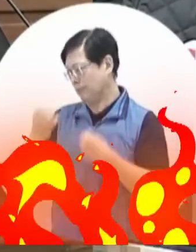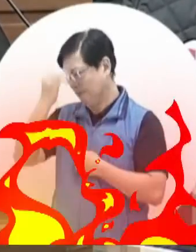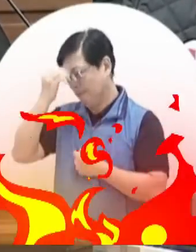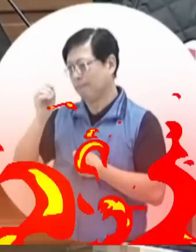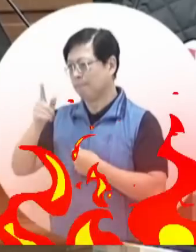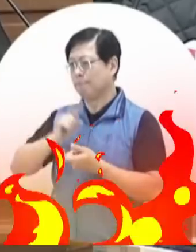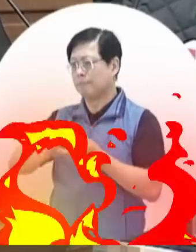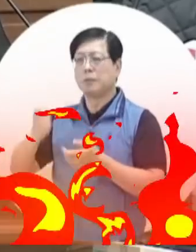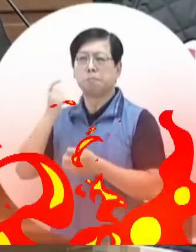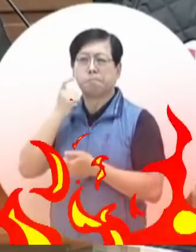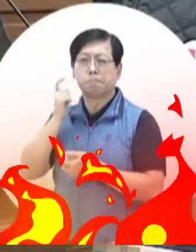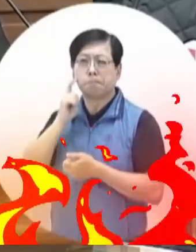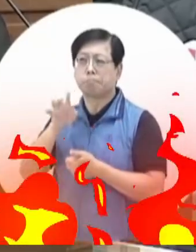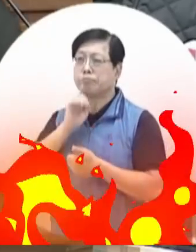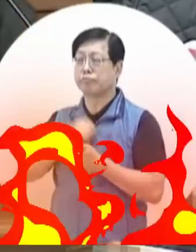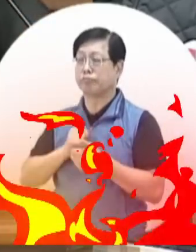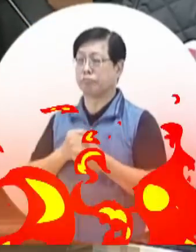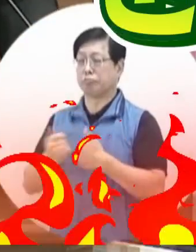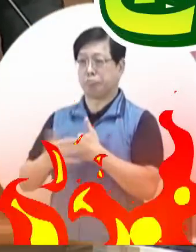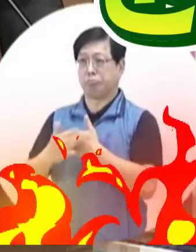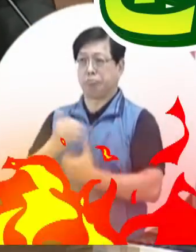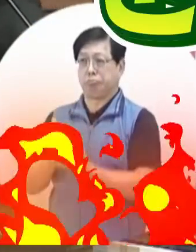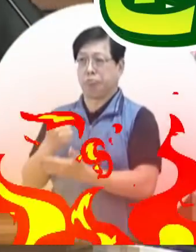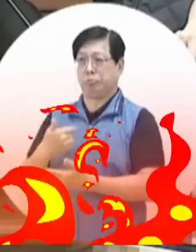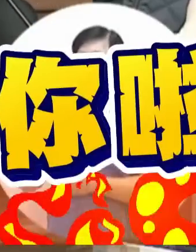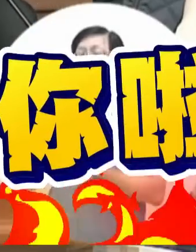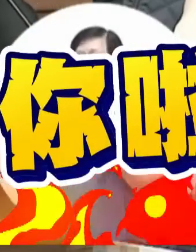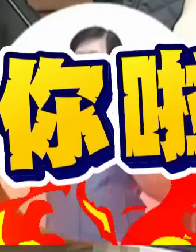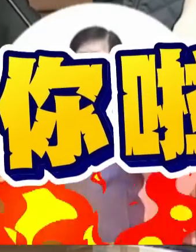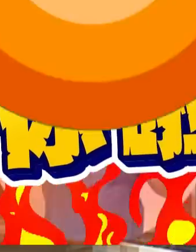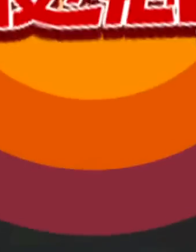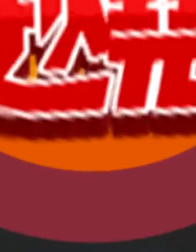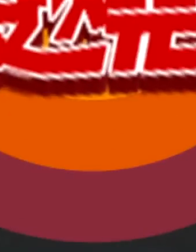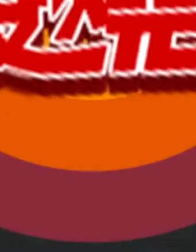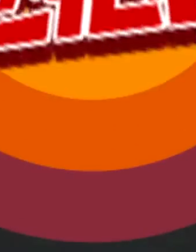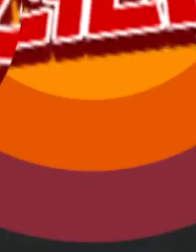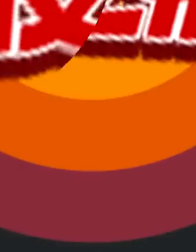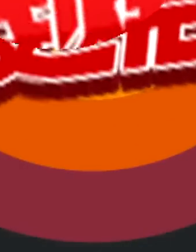用谎言成就自己，这一句话也送给您， 也送给你啊。